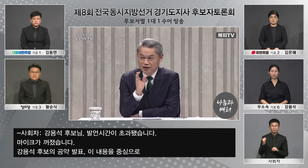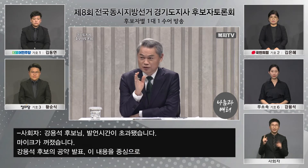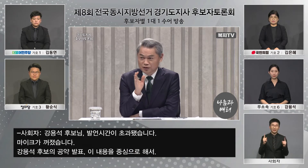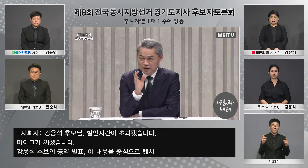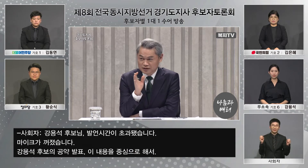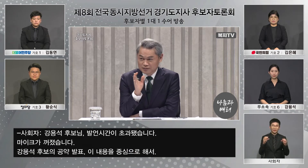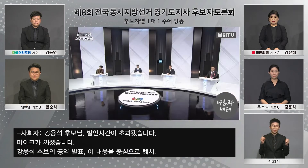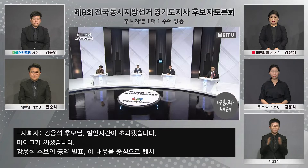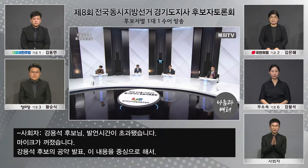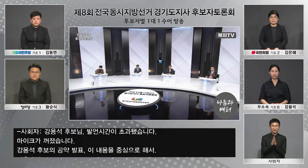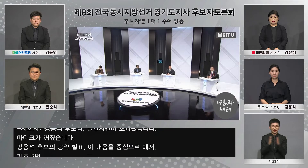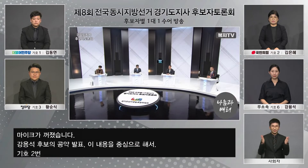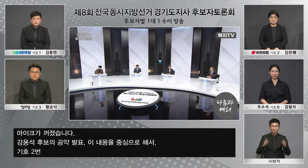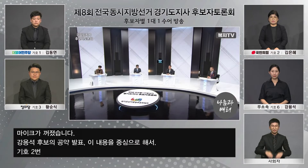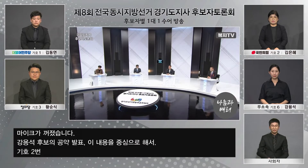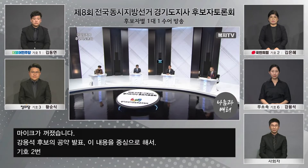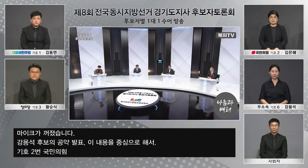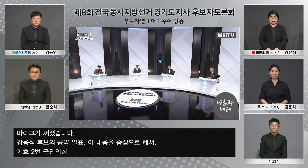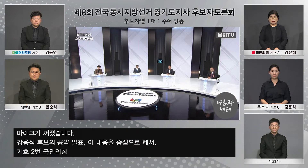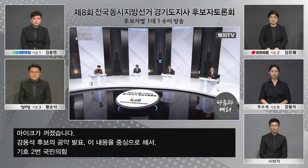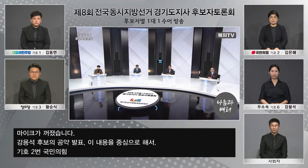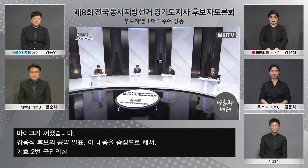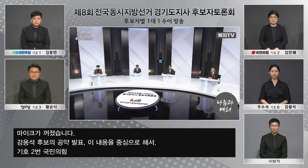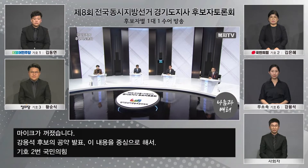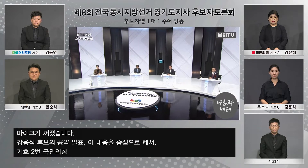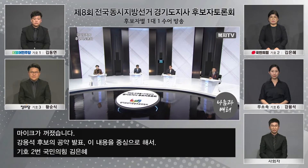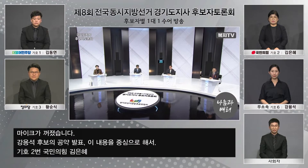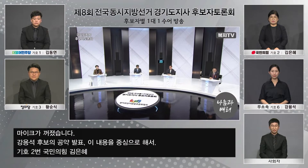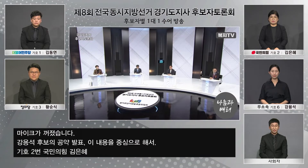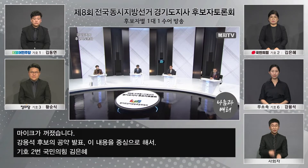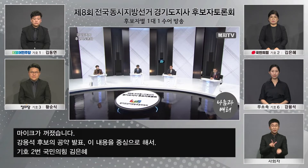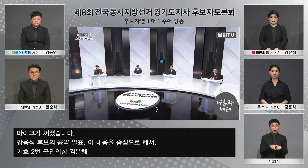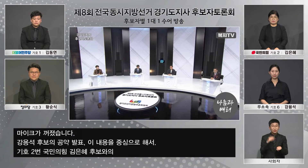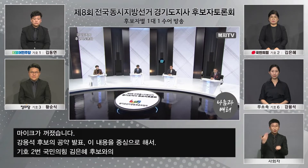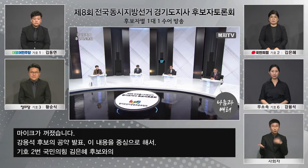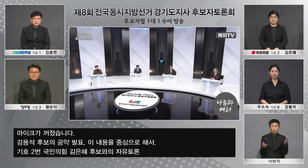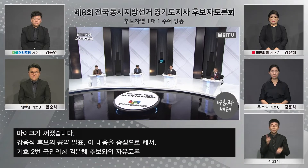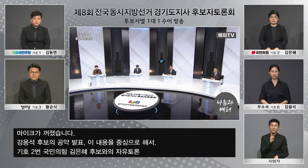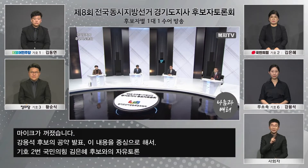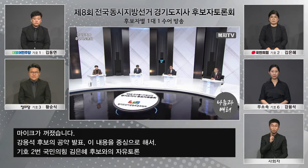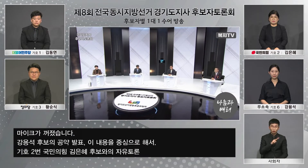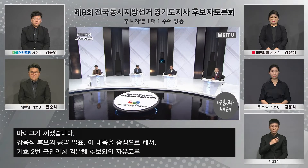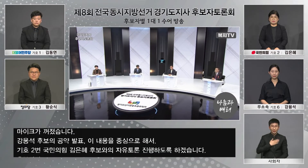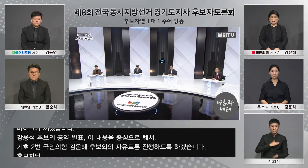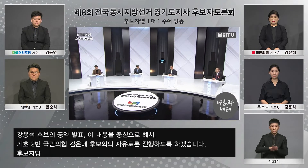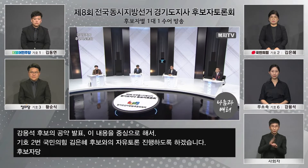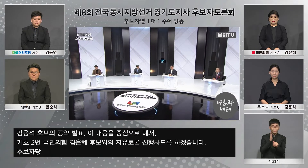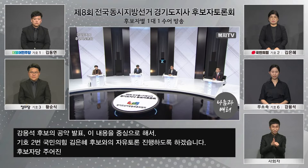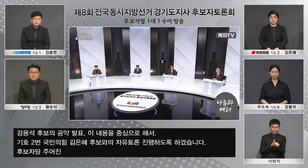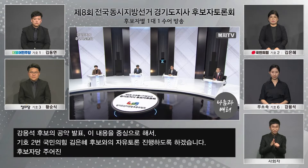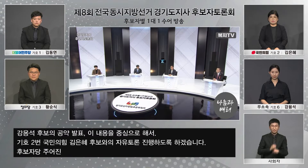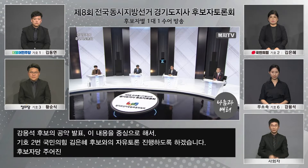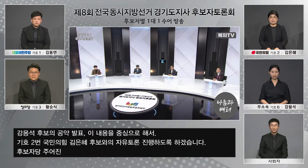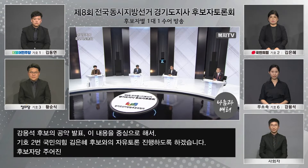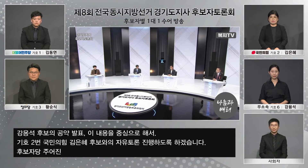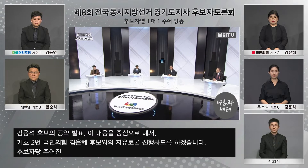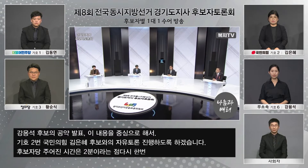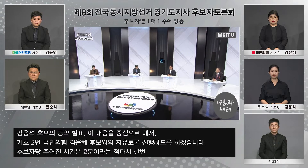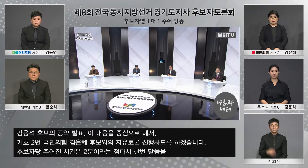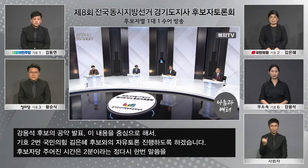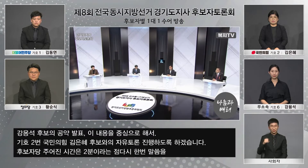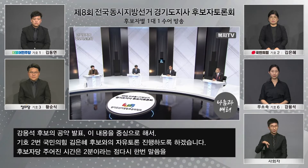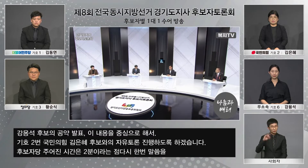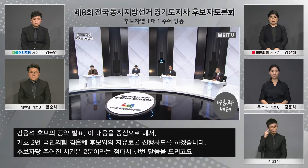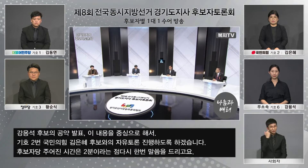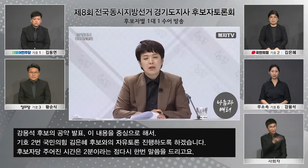자유토론 진행하도록 하겠습니다. 후보자당 주어진 시간은 2분이라는 점 다시 한번 말씀드리고요. 김 후보님 시작해